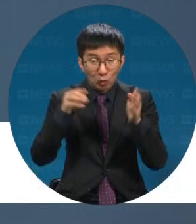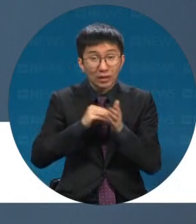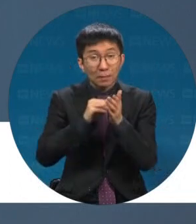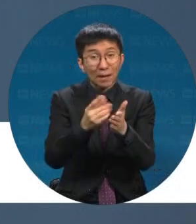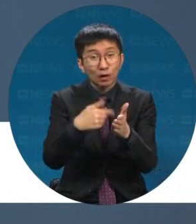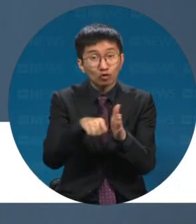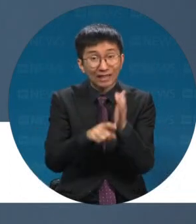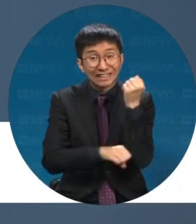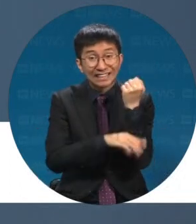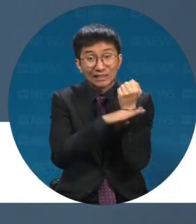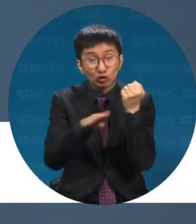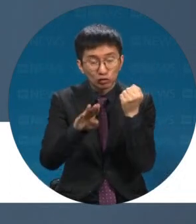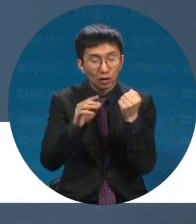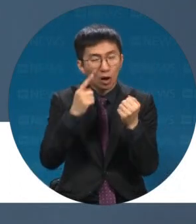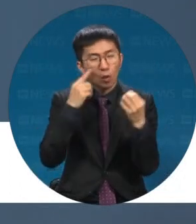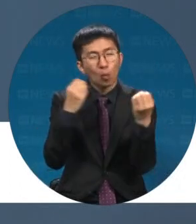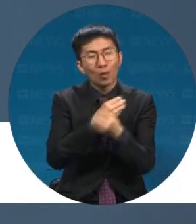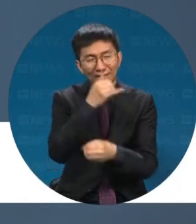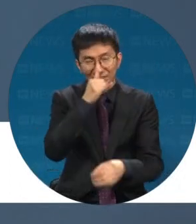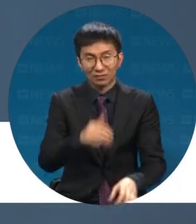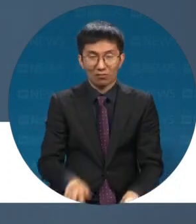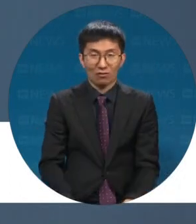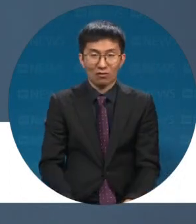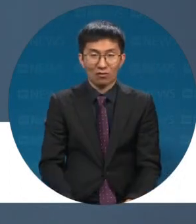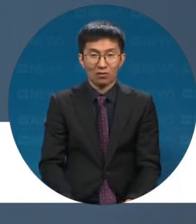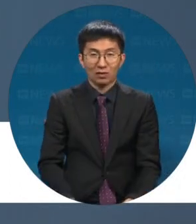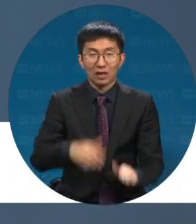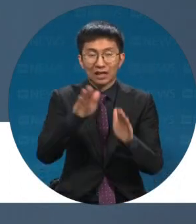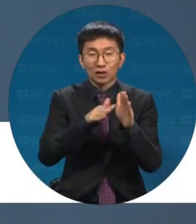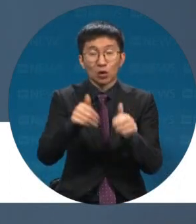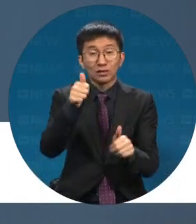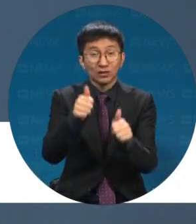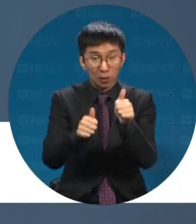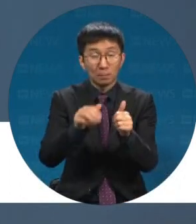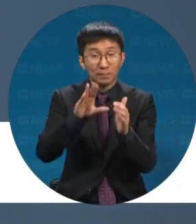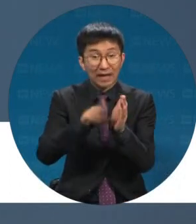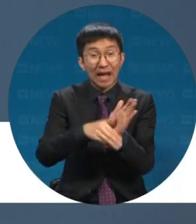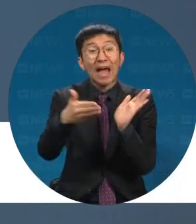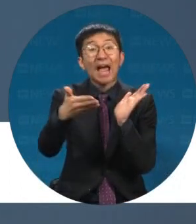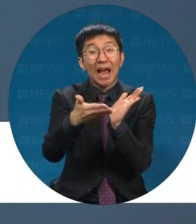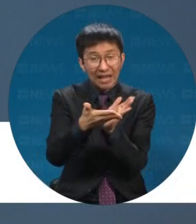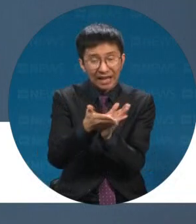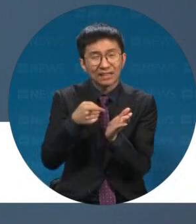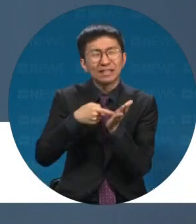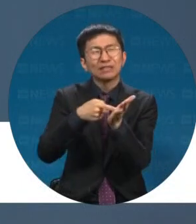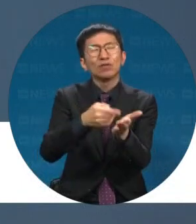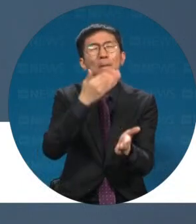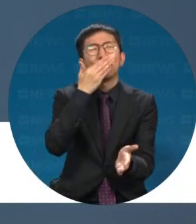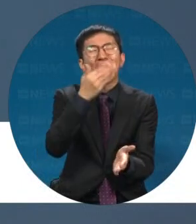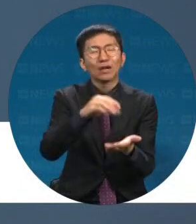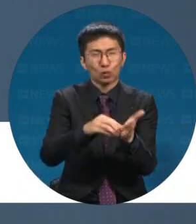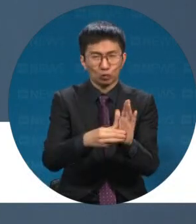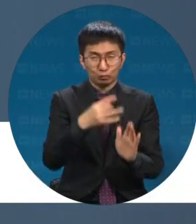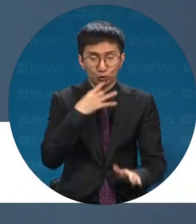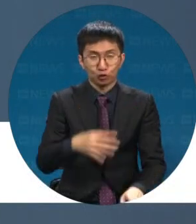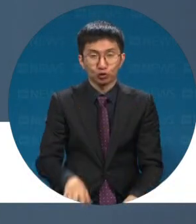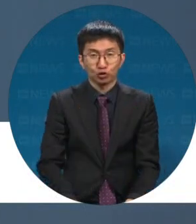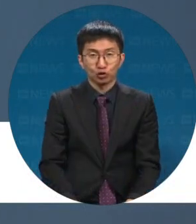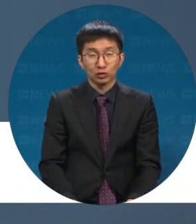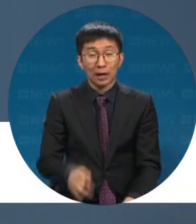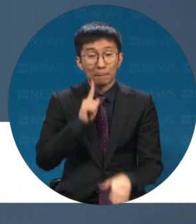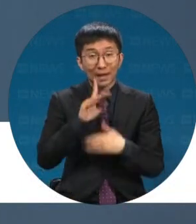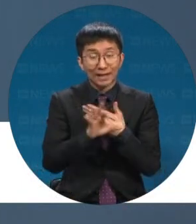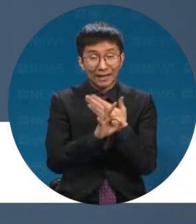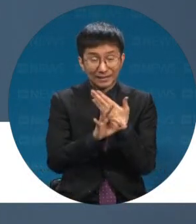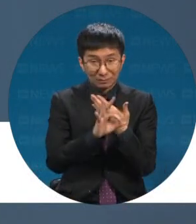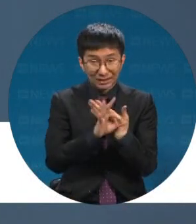사실 최저학력 기준은 정시에서 해당되는 대학을 지원할 수 있는 수준의 성적입니다. 그런데 만약에